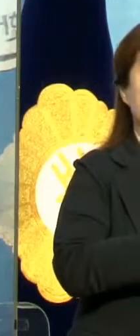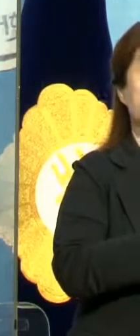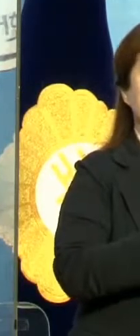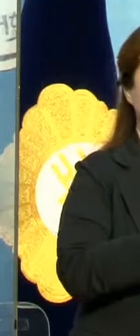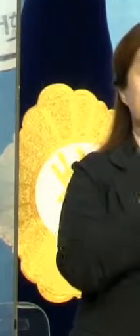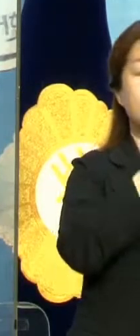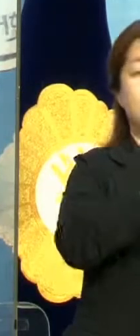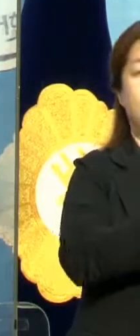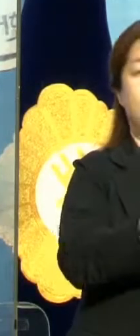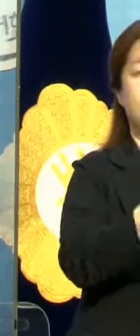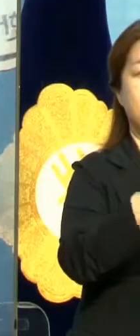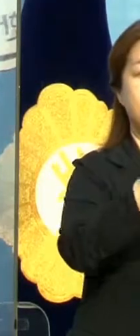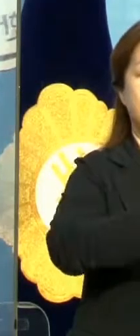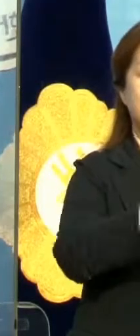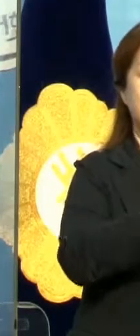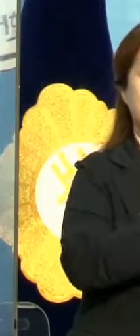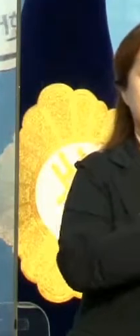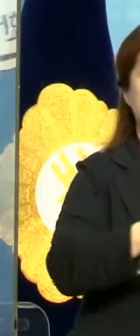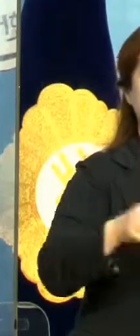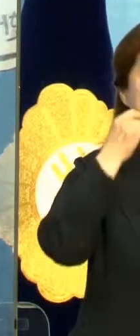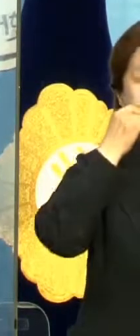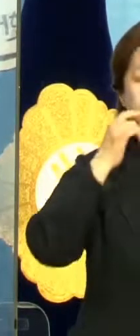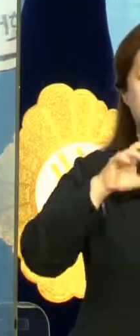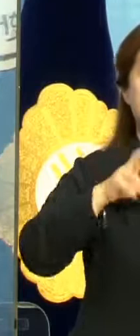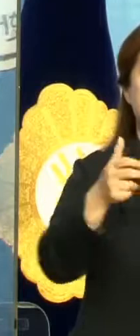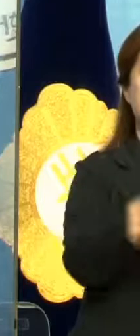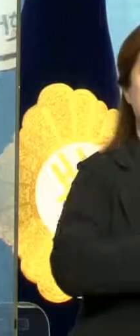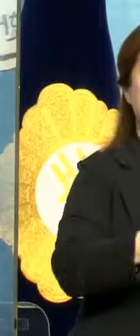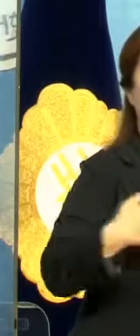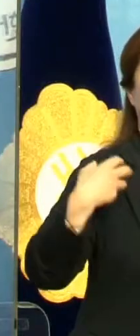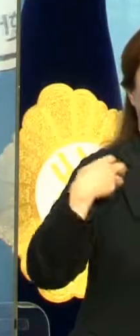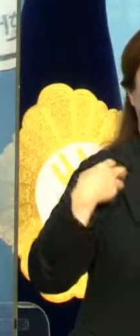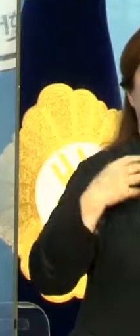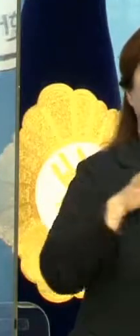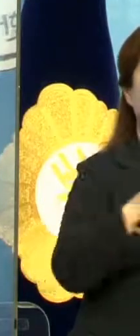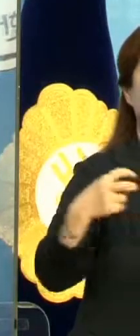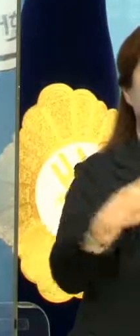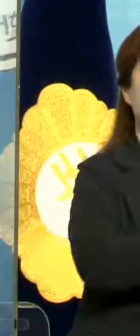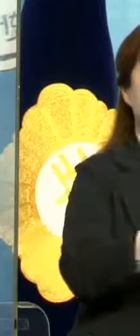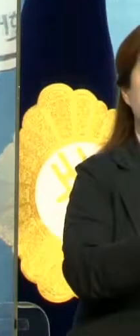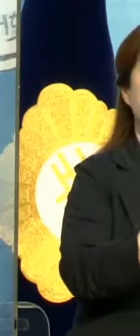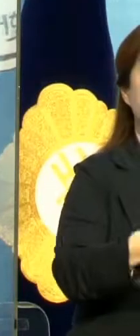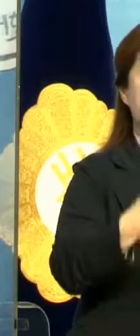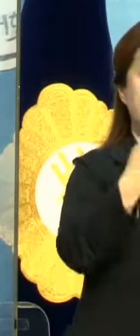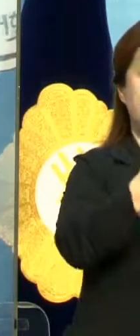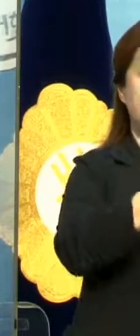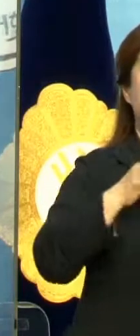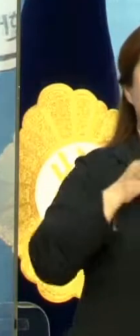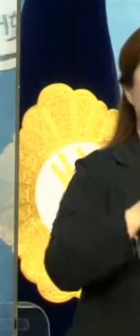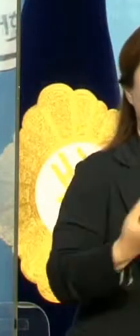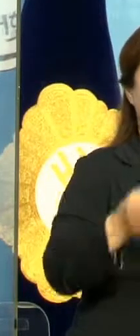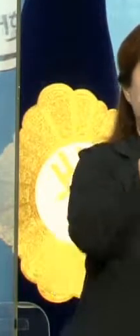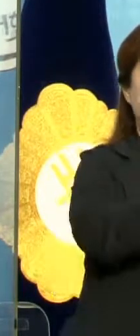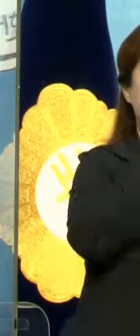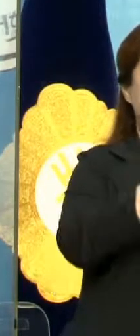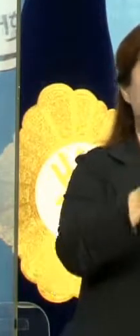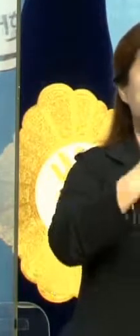상태에서 인기 상 이민 국토 위원회 하회 연석 보임 되었고